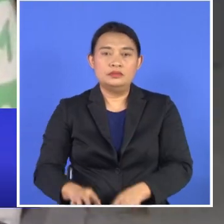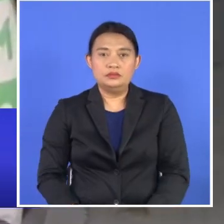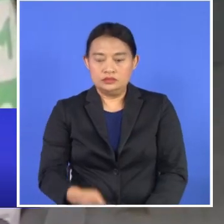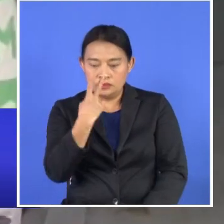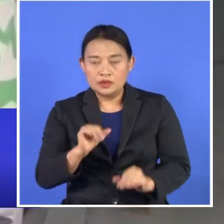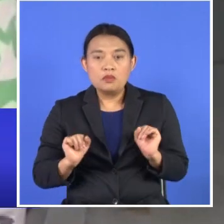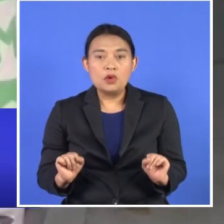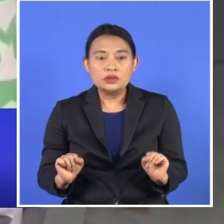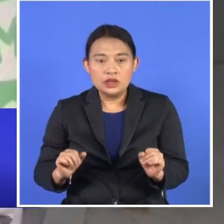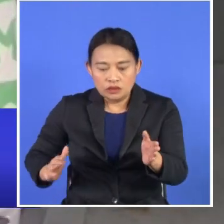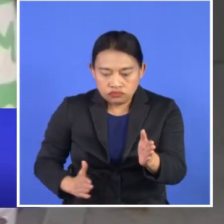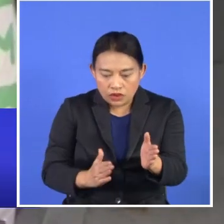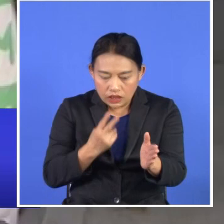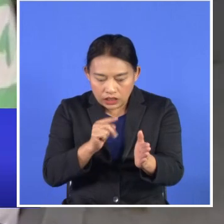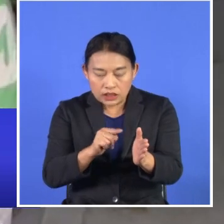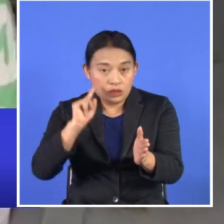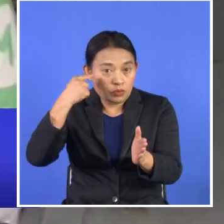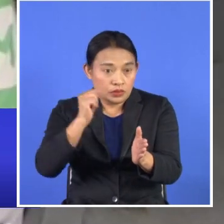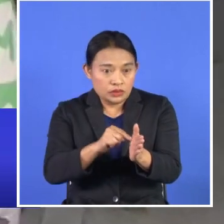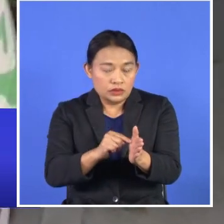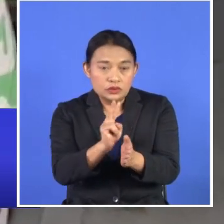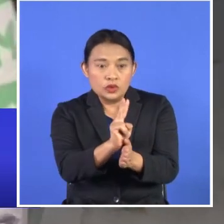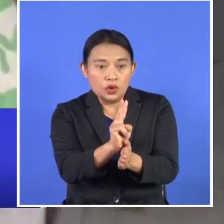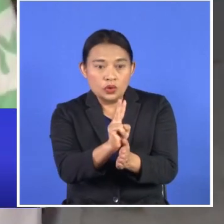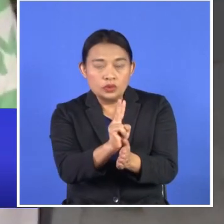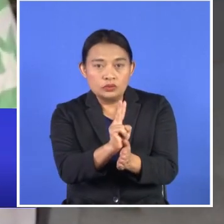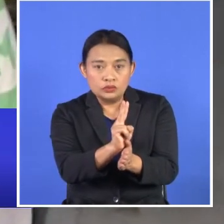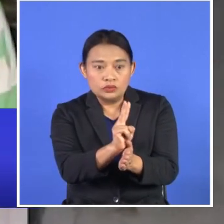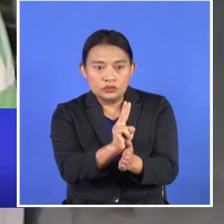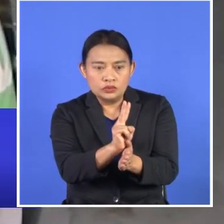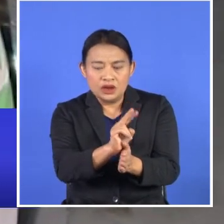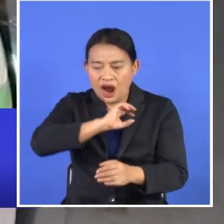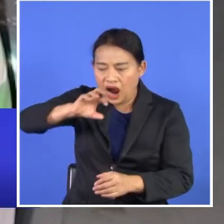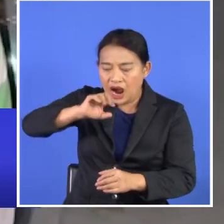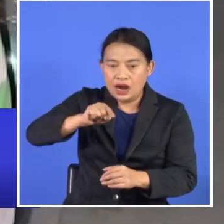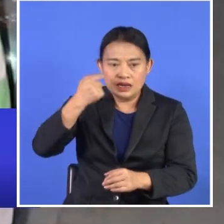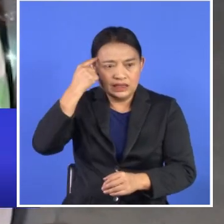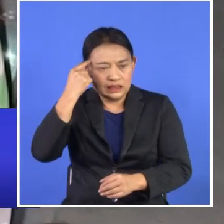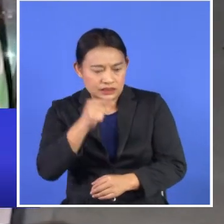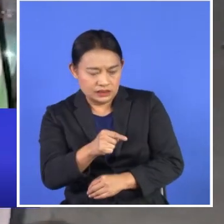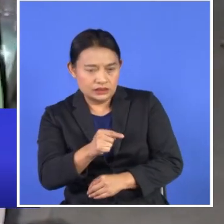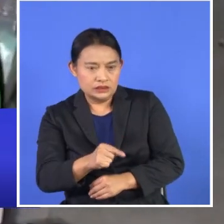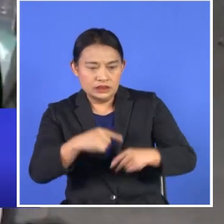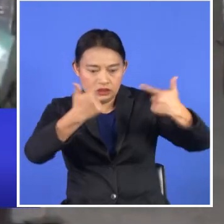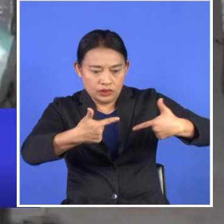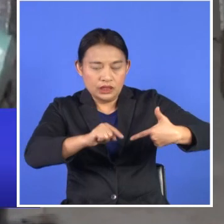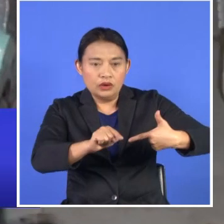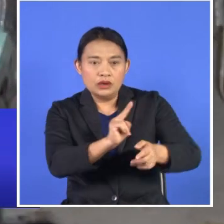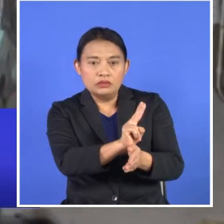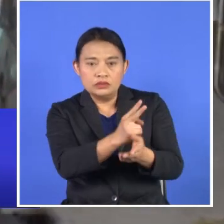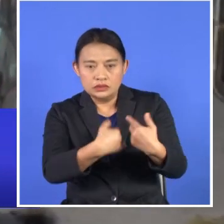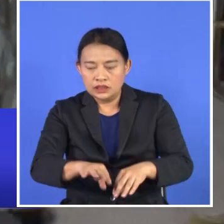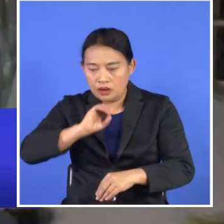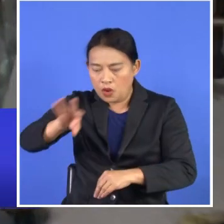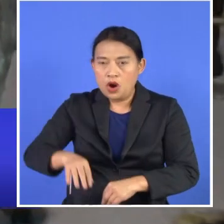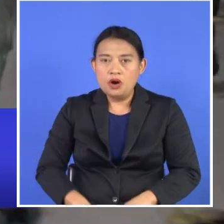ขี่รถมาตรงนี้พอดีเห็นพี่ผู้หญิงกับพี่ผู้ชายเขาขี่มอเตอร์ไซค์คันเดียวกันมาแล้วเสียงดังตอนแรกเข้าใจนึกว่าผัวเมียทะเลาะกันหรือเปล่าแล้วได้ยินเสียงตะ